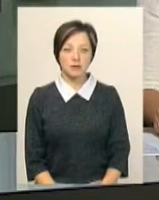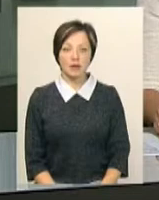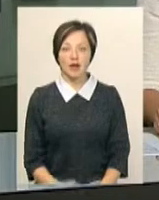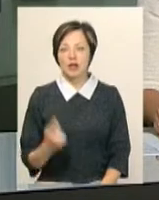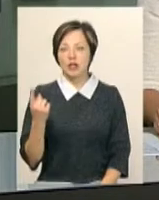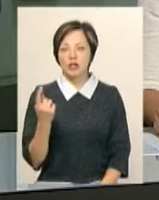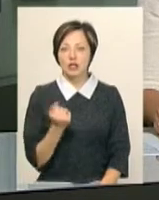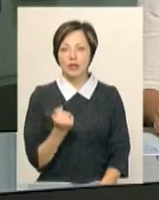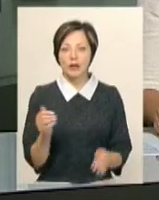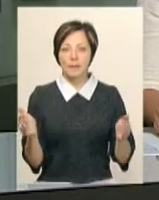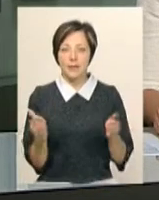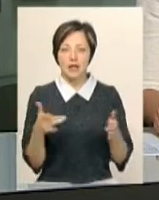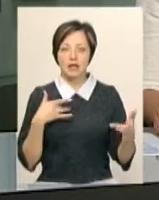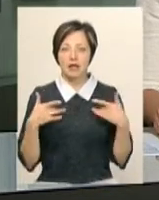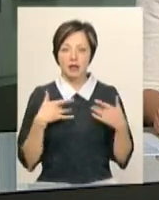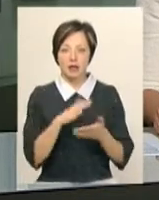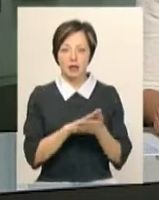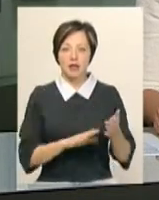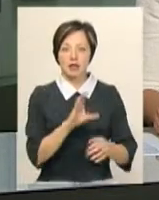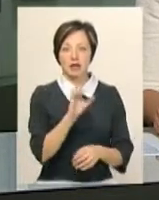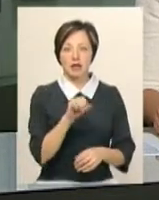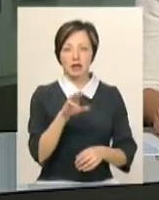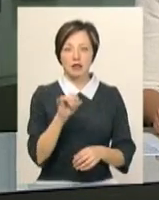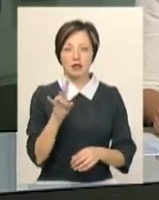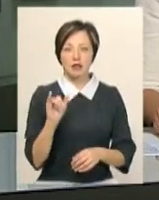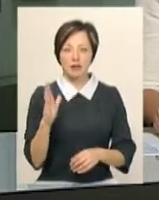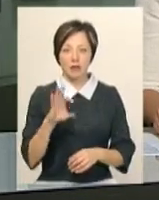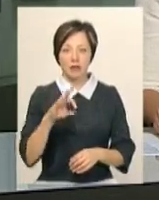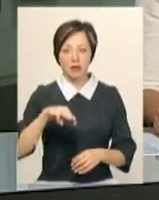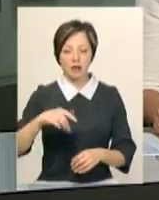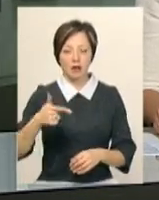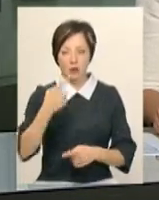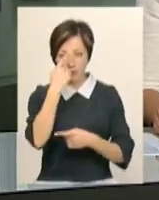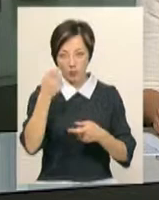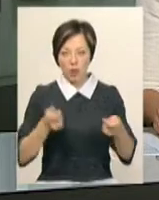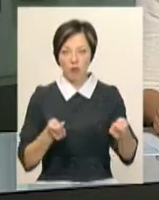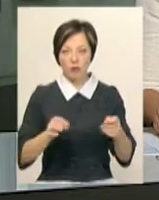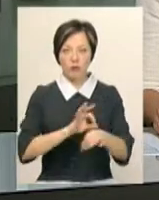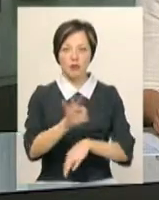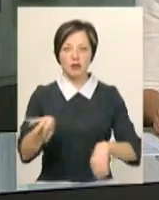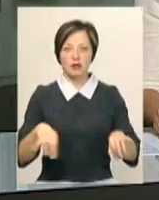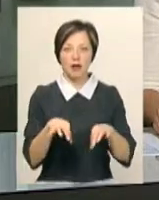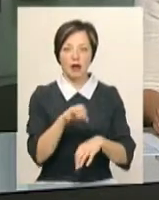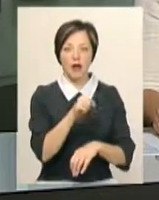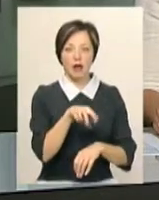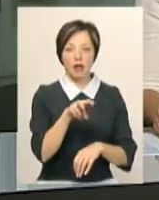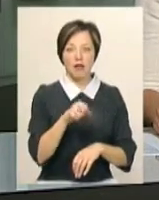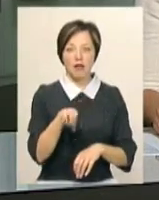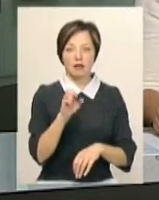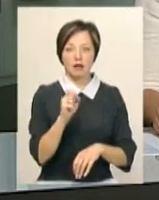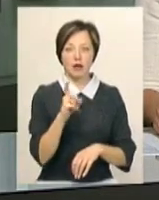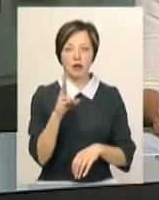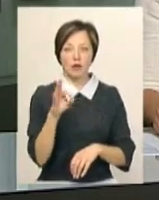Тиждень міні-театрів триває у Сатановській об'єднаній тергромаді. Про це повідомила координатор проєкту Алла Дахновець. В рамках